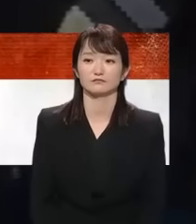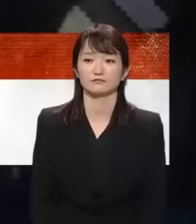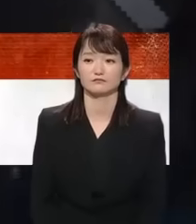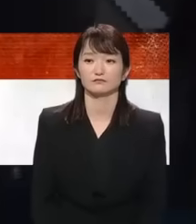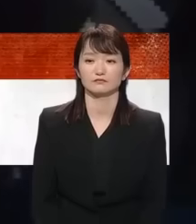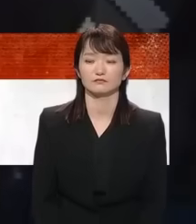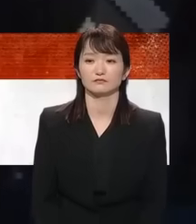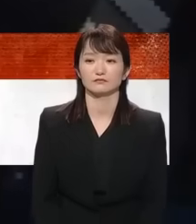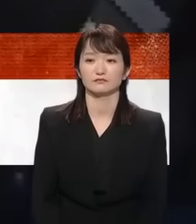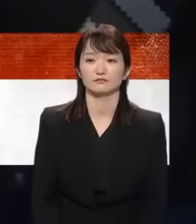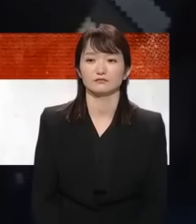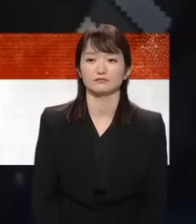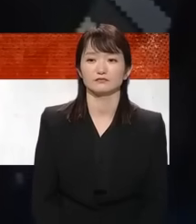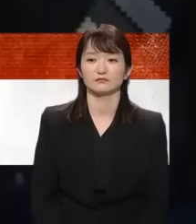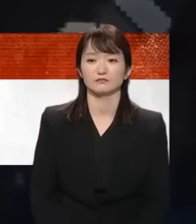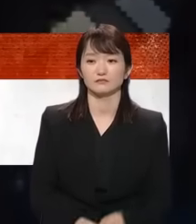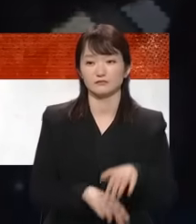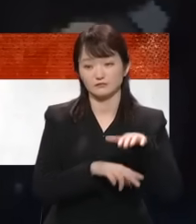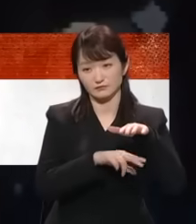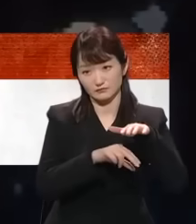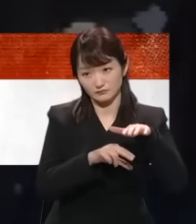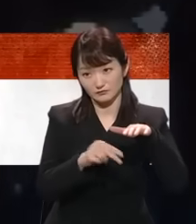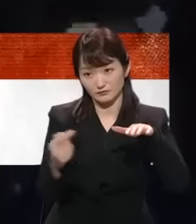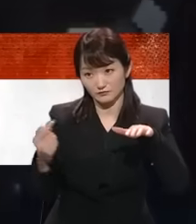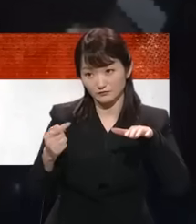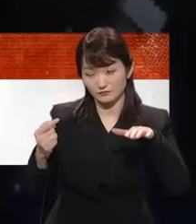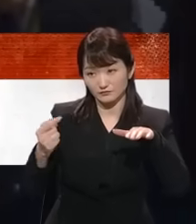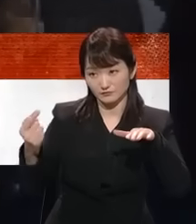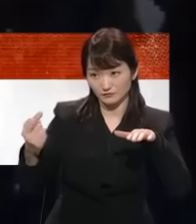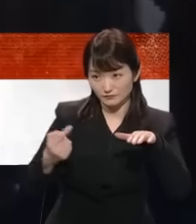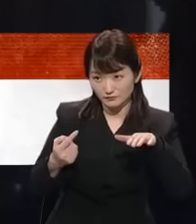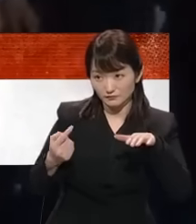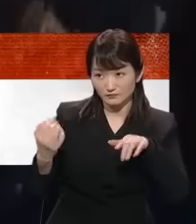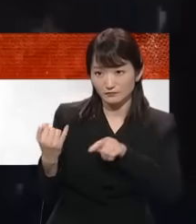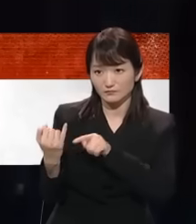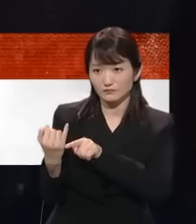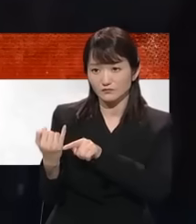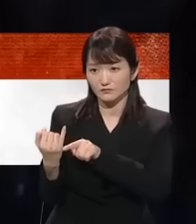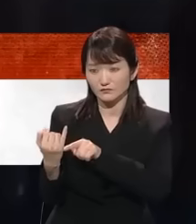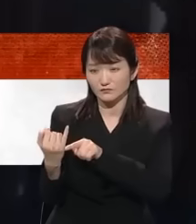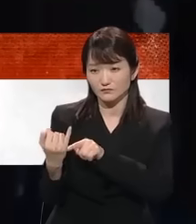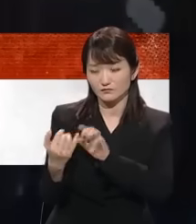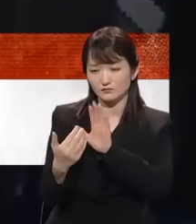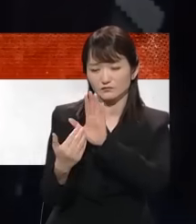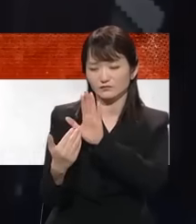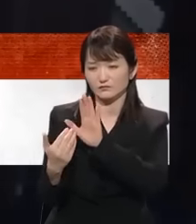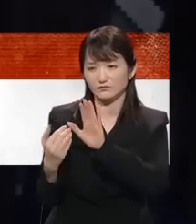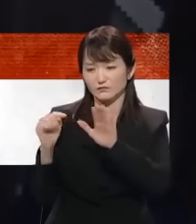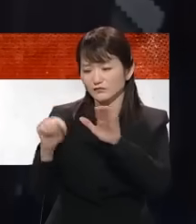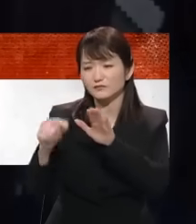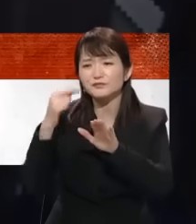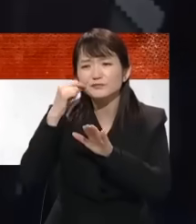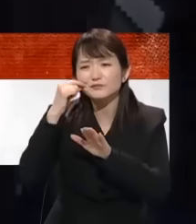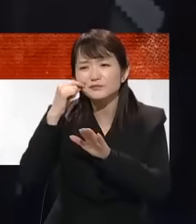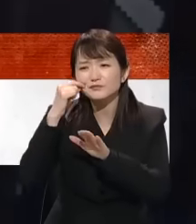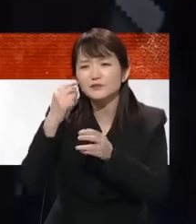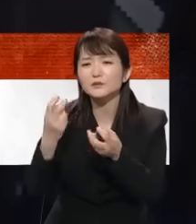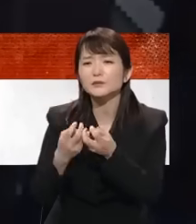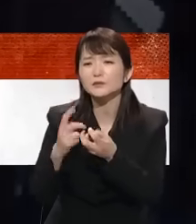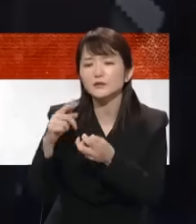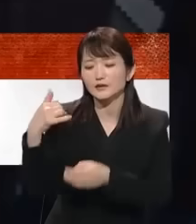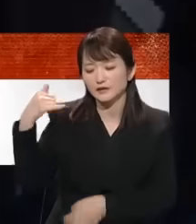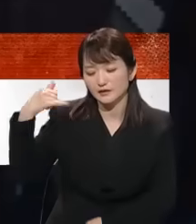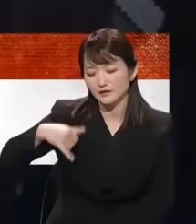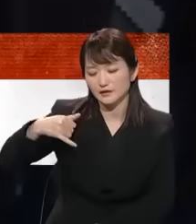탈나 그러더라고 또 그래갖고 여자고 그러니까 가지는 못하게 그게 할 수 있는게 가방 밖에 없더라고요